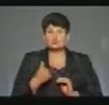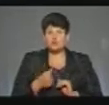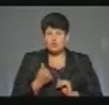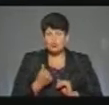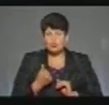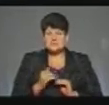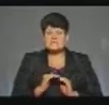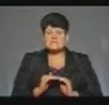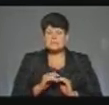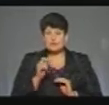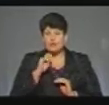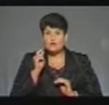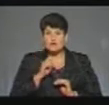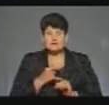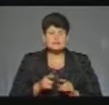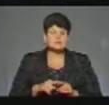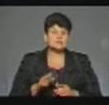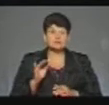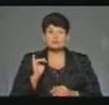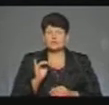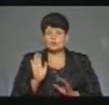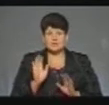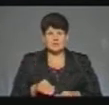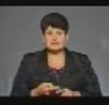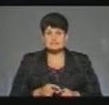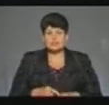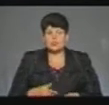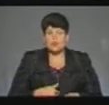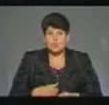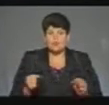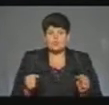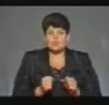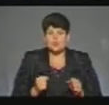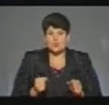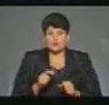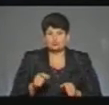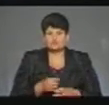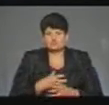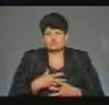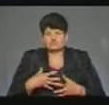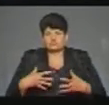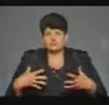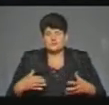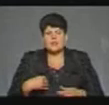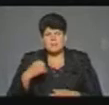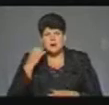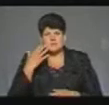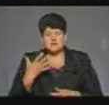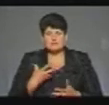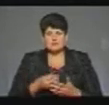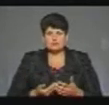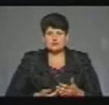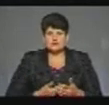з степів України, то було зовсім погано. Це був голод, холод, люди пухли. Я пам'ятаю на своєму житті,